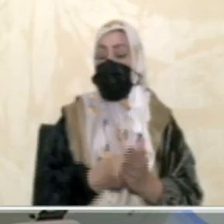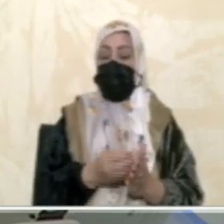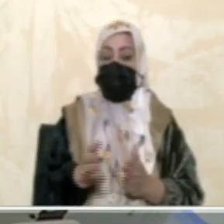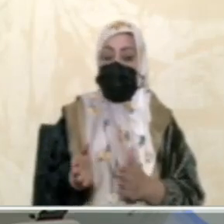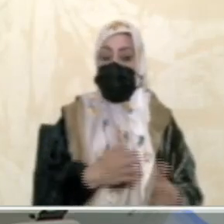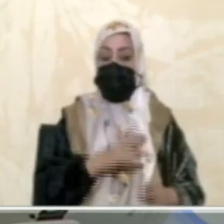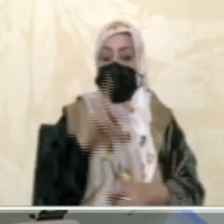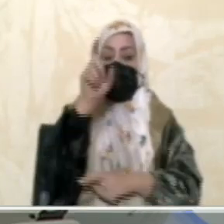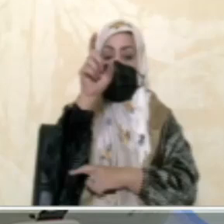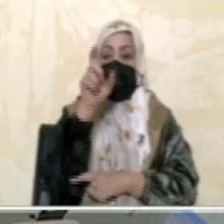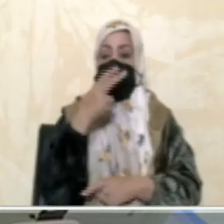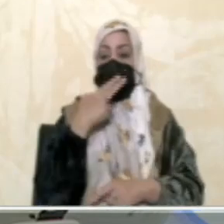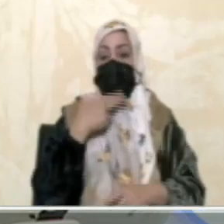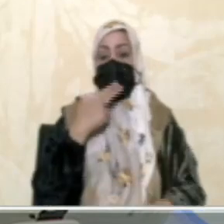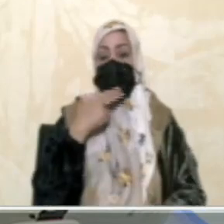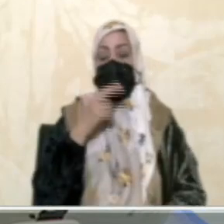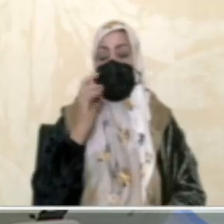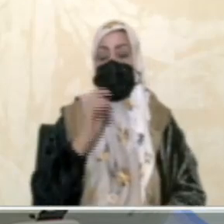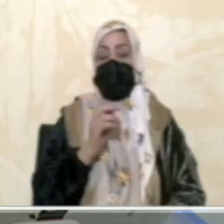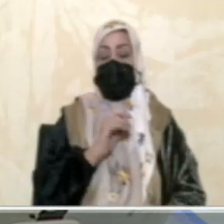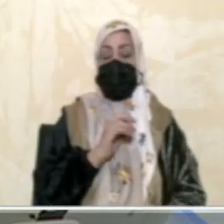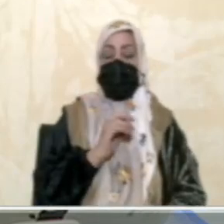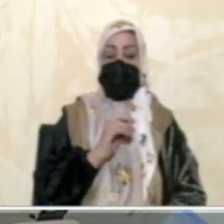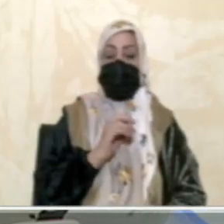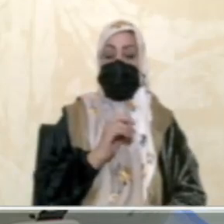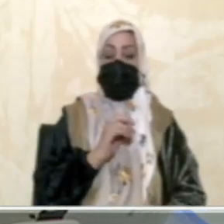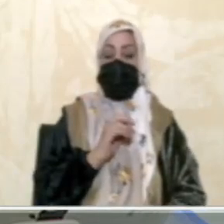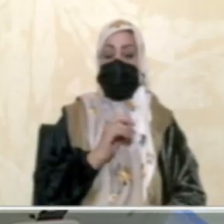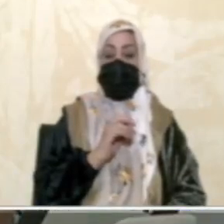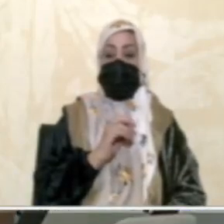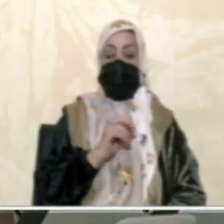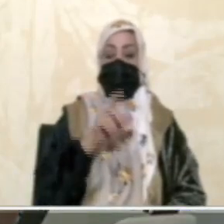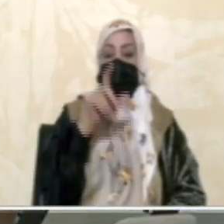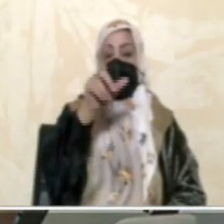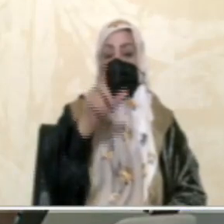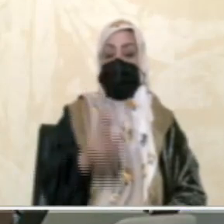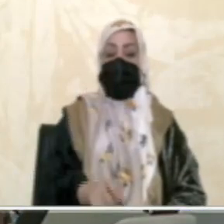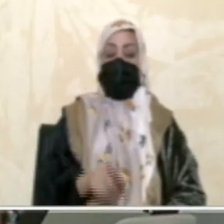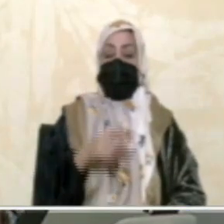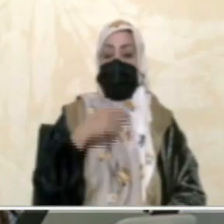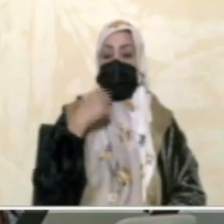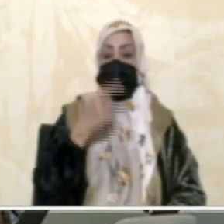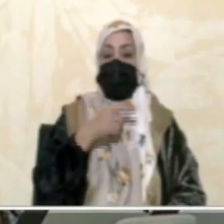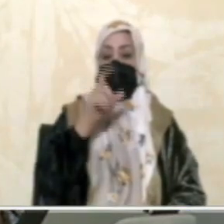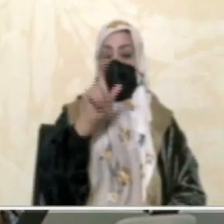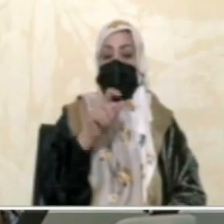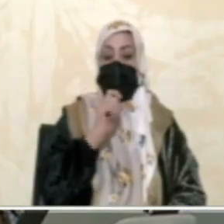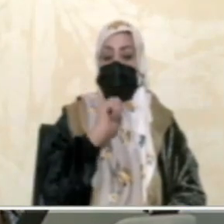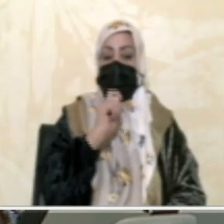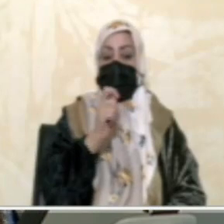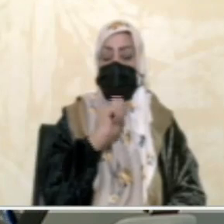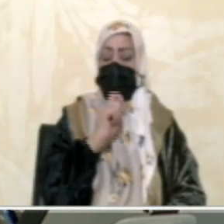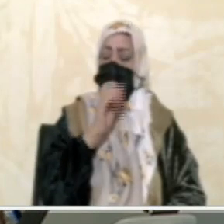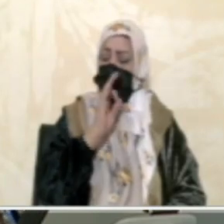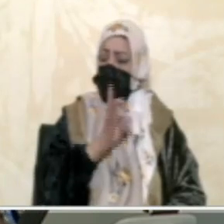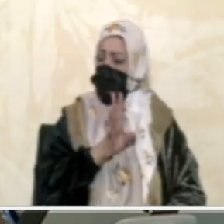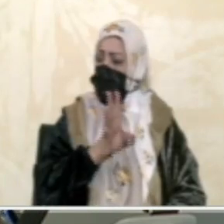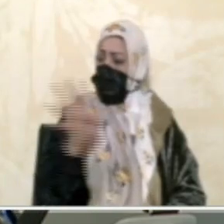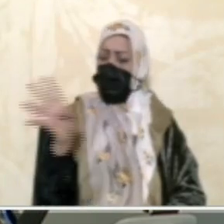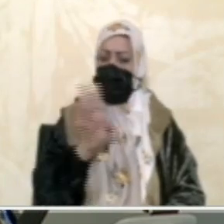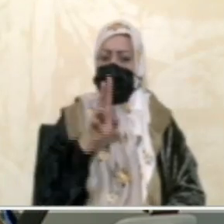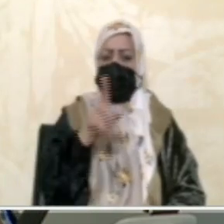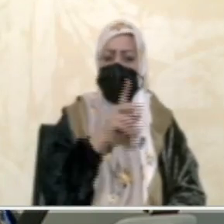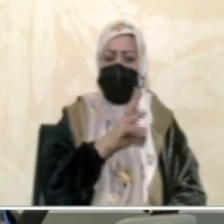ان يكون لامام المسجد وخطيب المسجد دور في هذا الامر امام التراويح اذا راى هذه